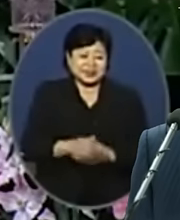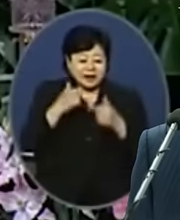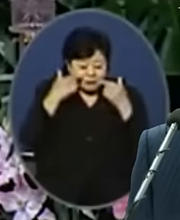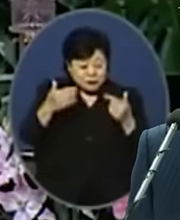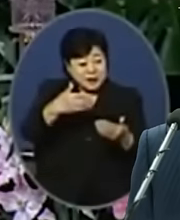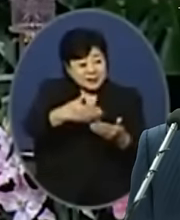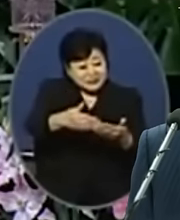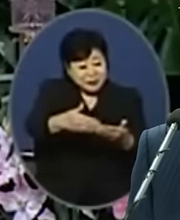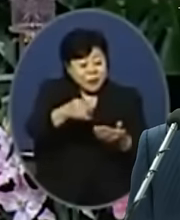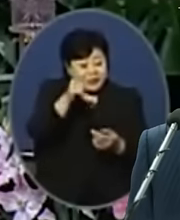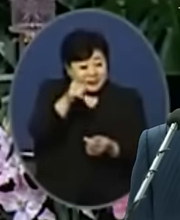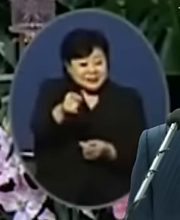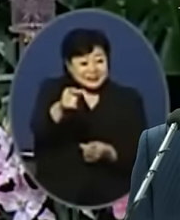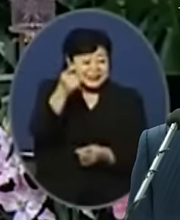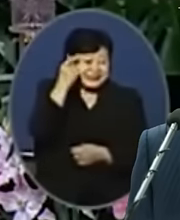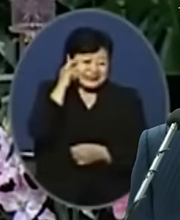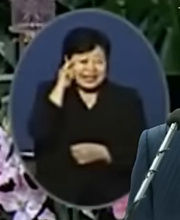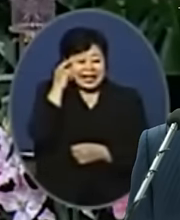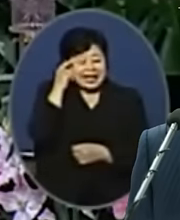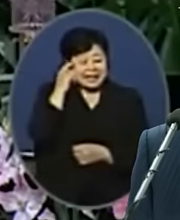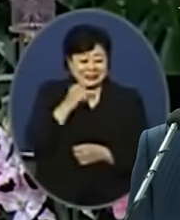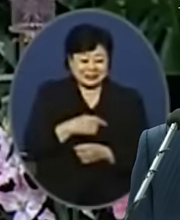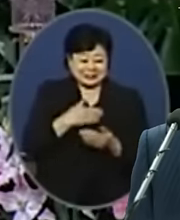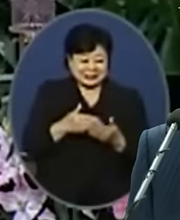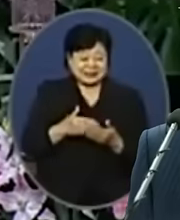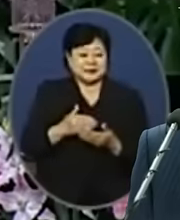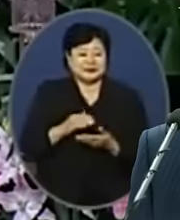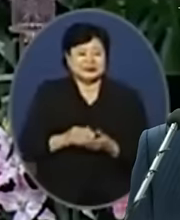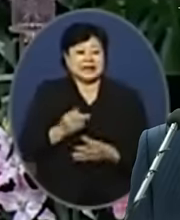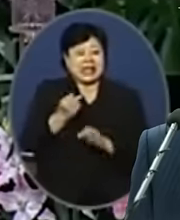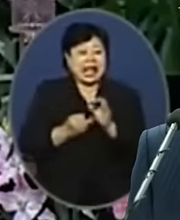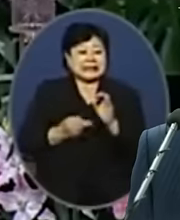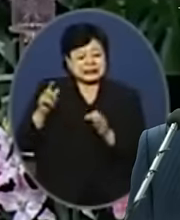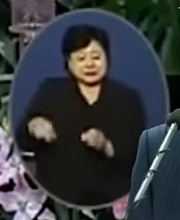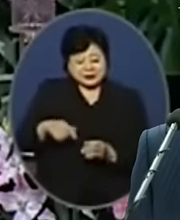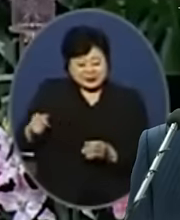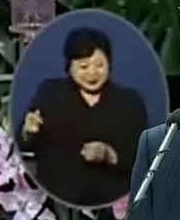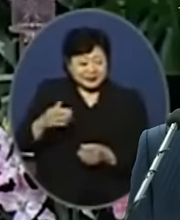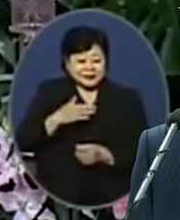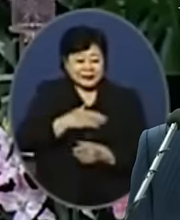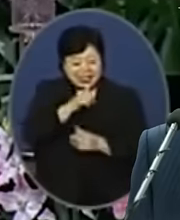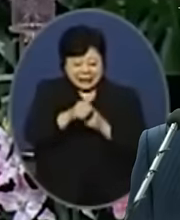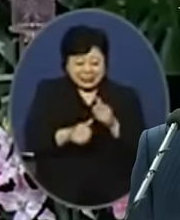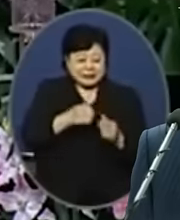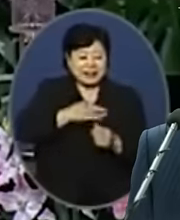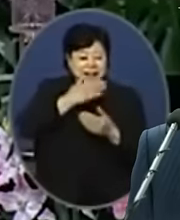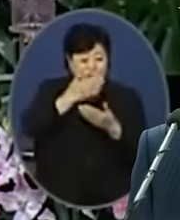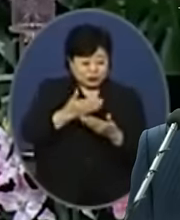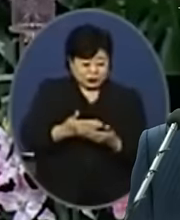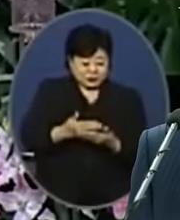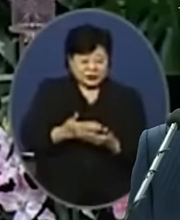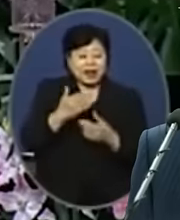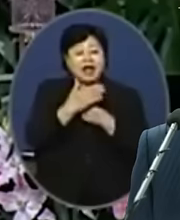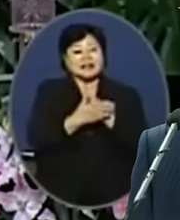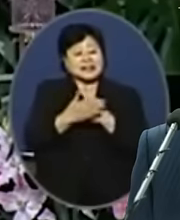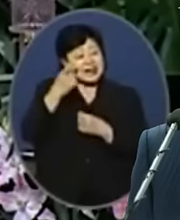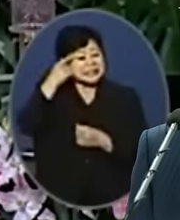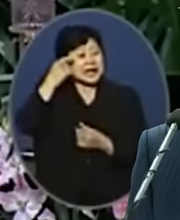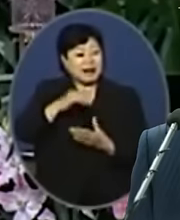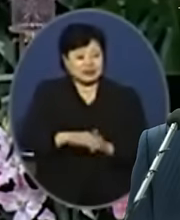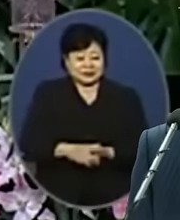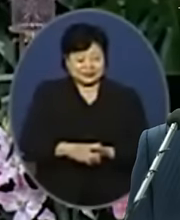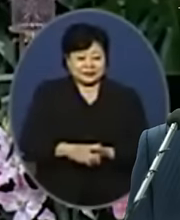분명히 그리고 그것을 생각을 하는 것, 그림을 그려놓고 아침 저녁으로 이것이 하나님이 내게 주실 것, 은혜라고